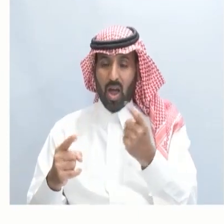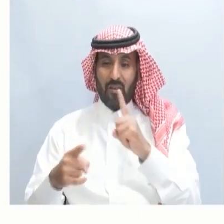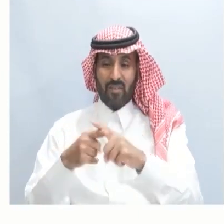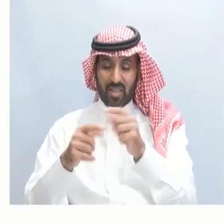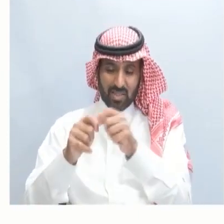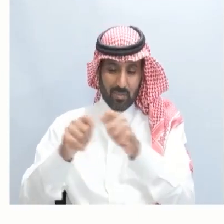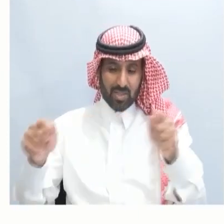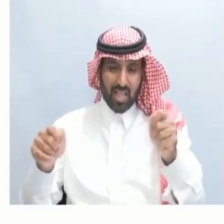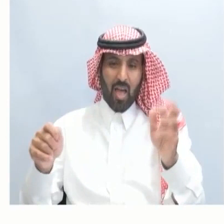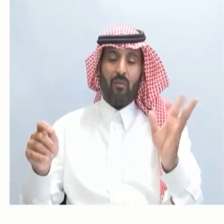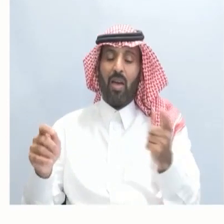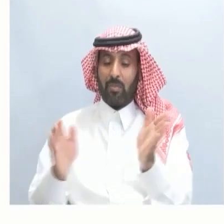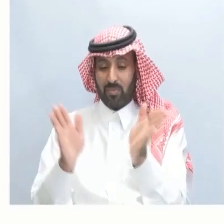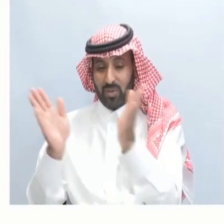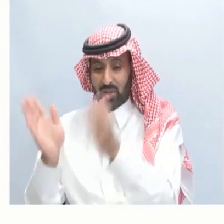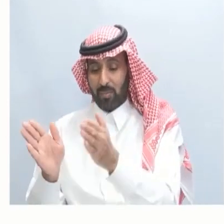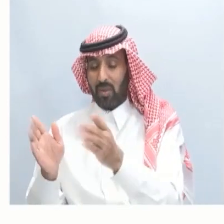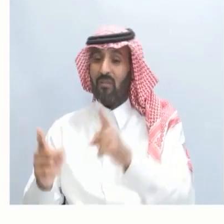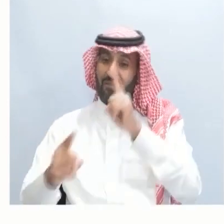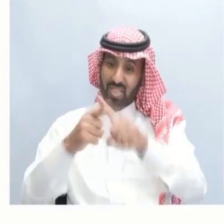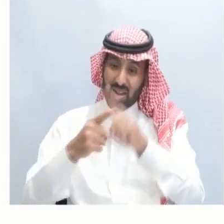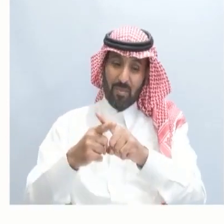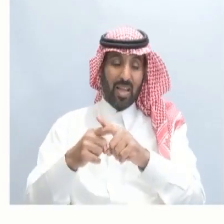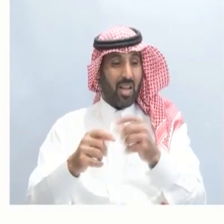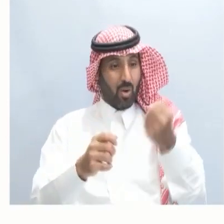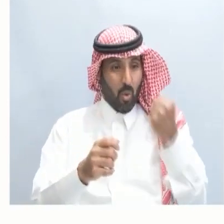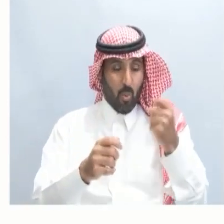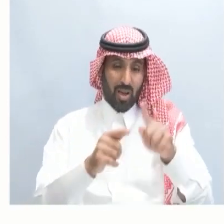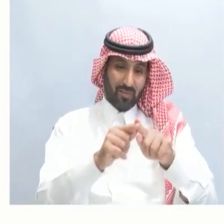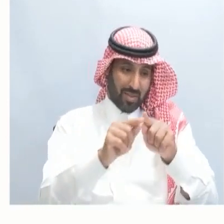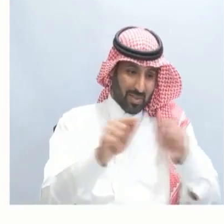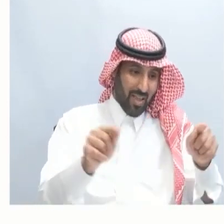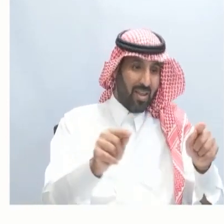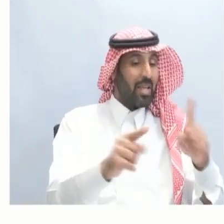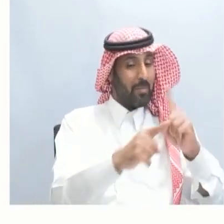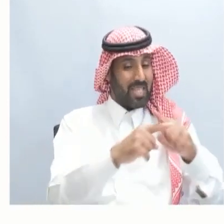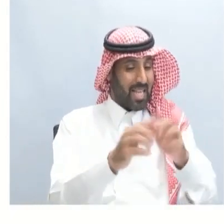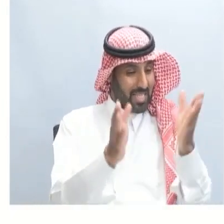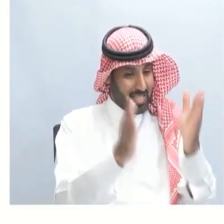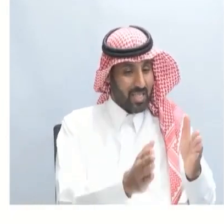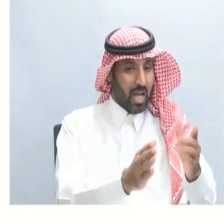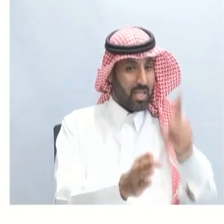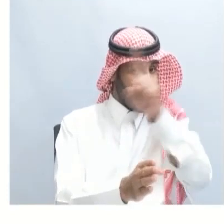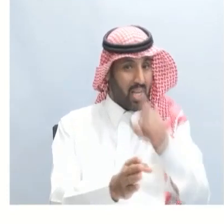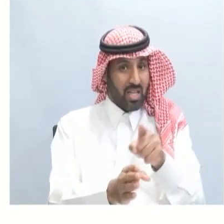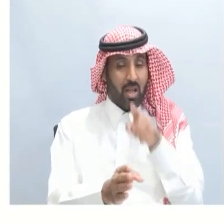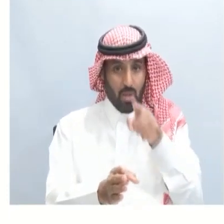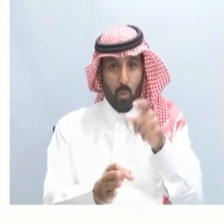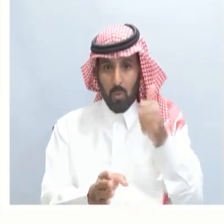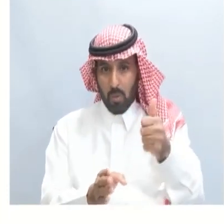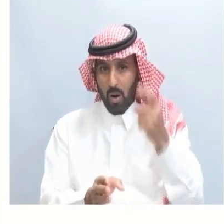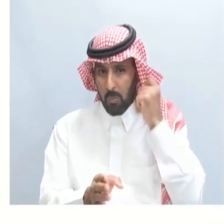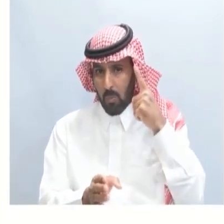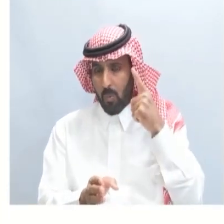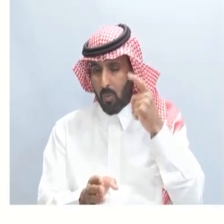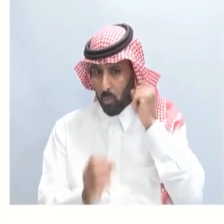مسافتها ب من الجهه اليمين بالقوه في مسافتها بالجهه اليسار اذا لو سالنا اذا انت كنت طالب بطل وممتاز